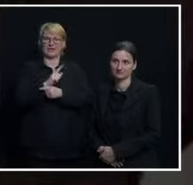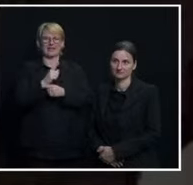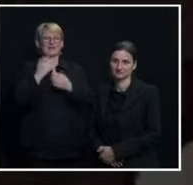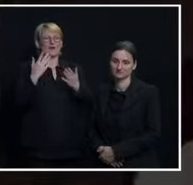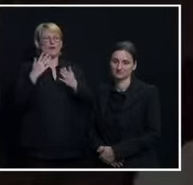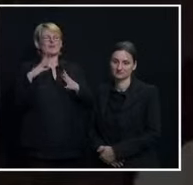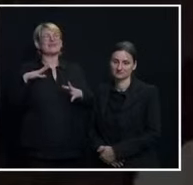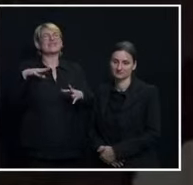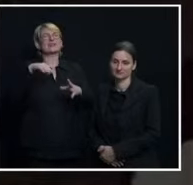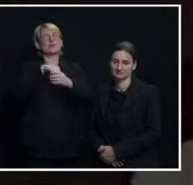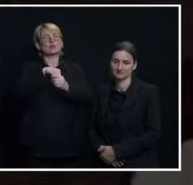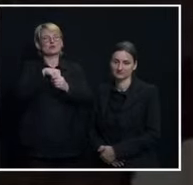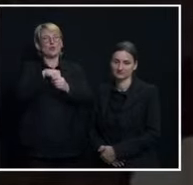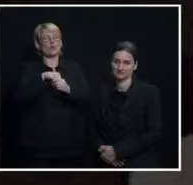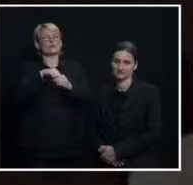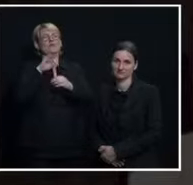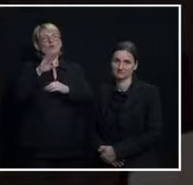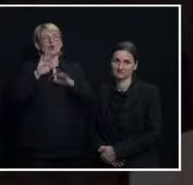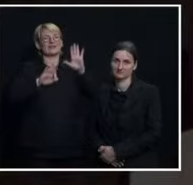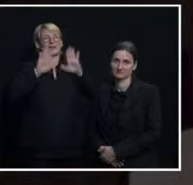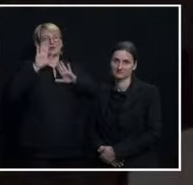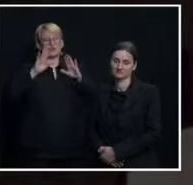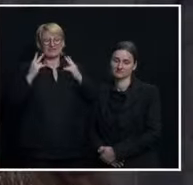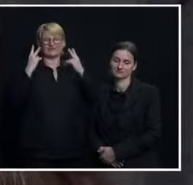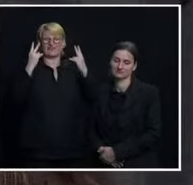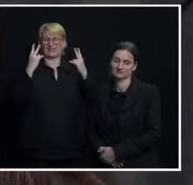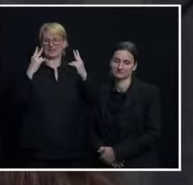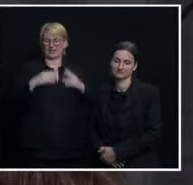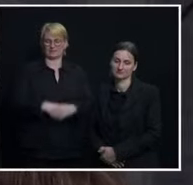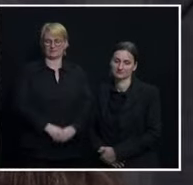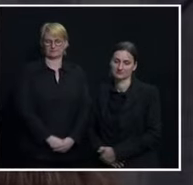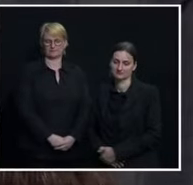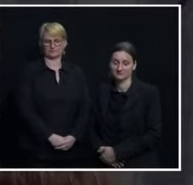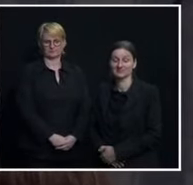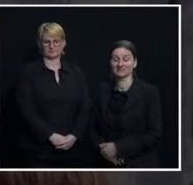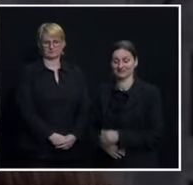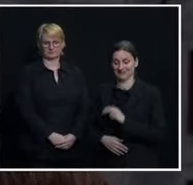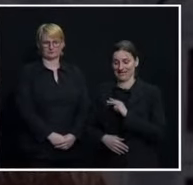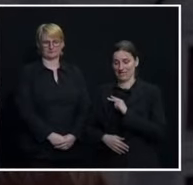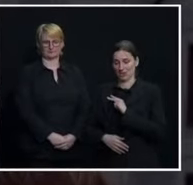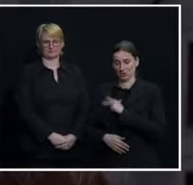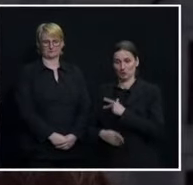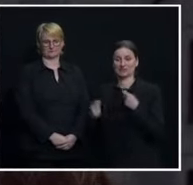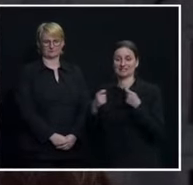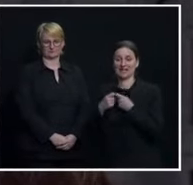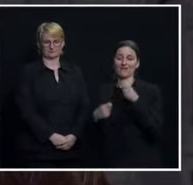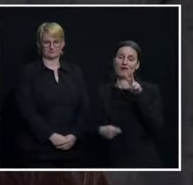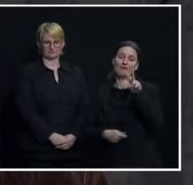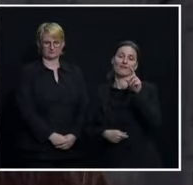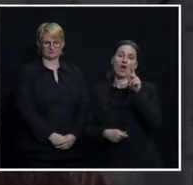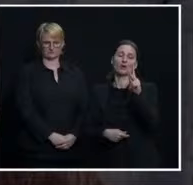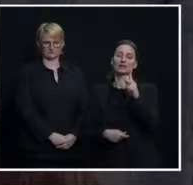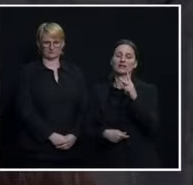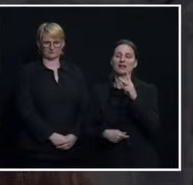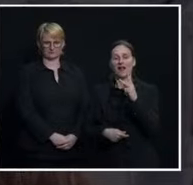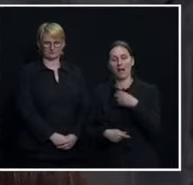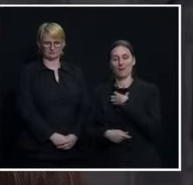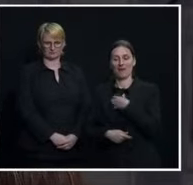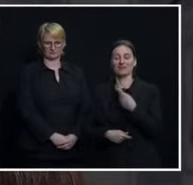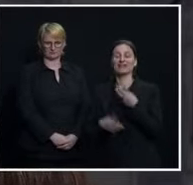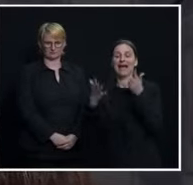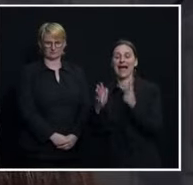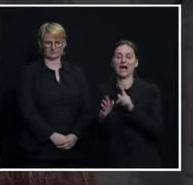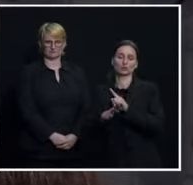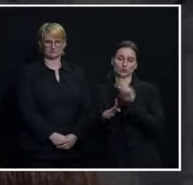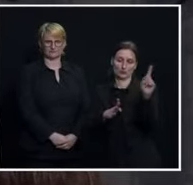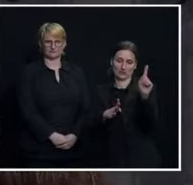die Inklusion für eine Demokratie so wichtig? Also als Sozialverband VdK vertreten wir hier in Bayern über 800.000 Menschen, davon viele Menschen auch